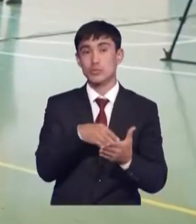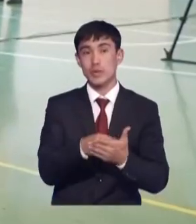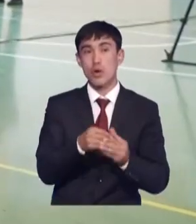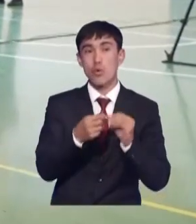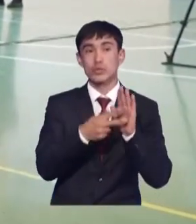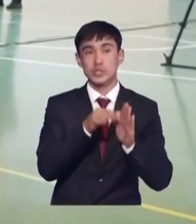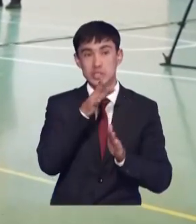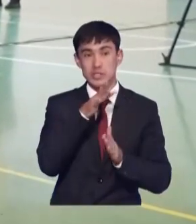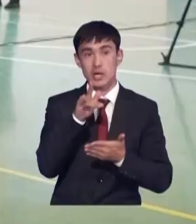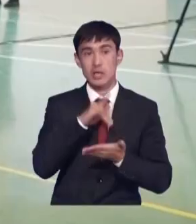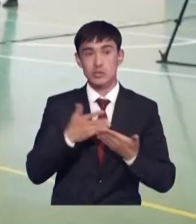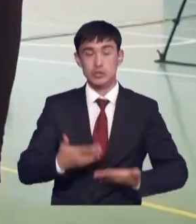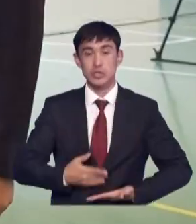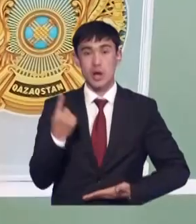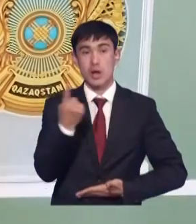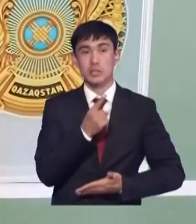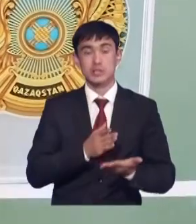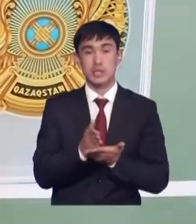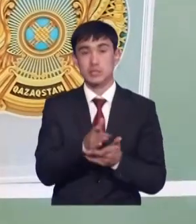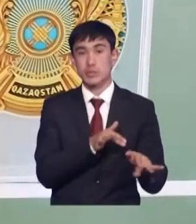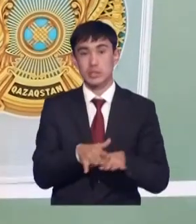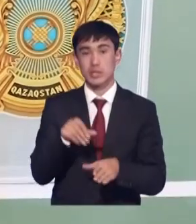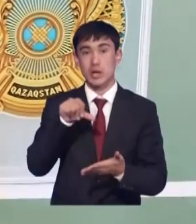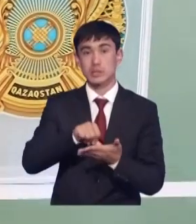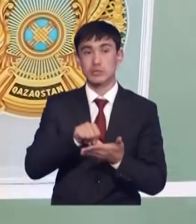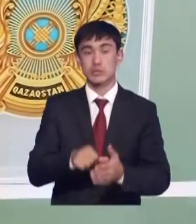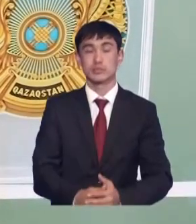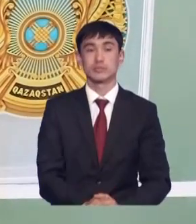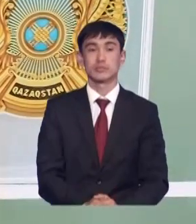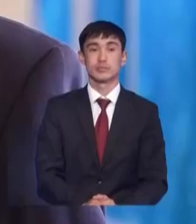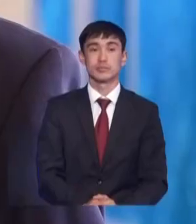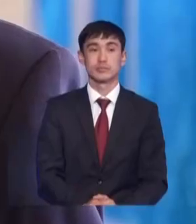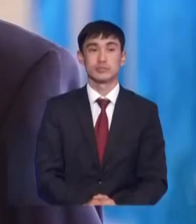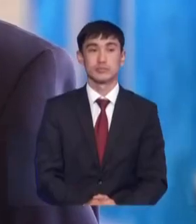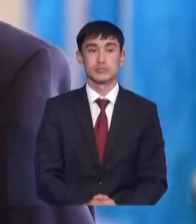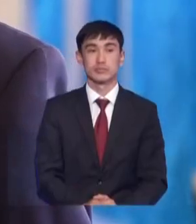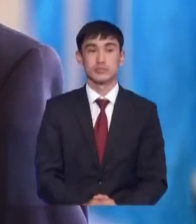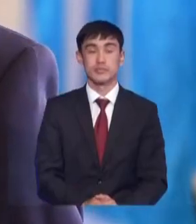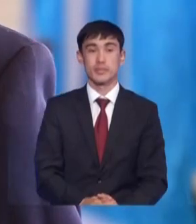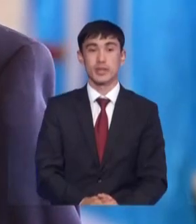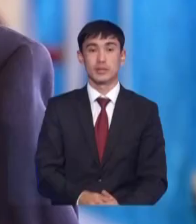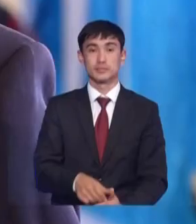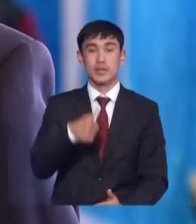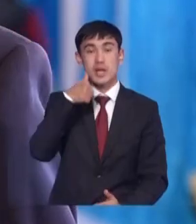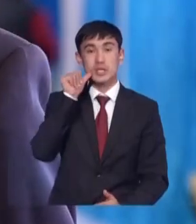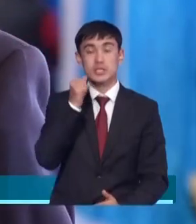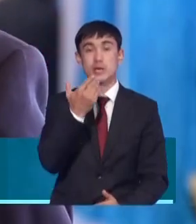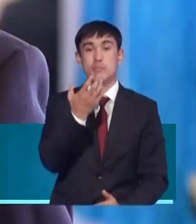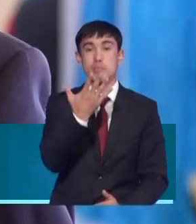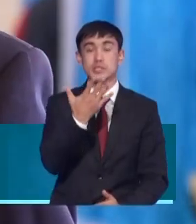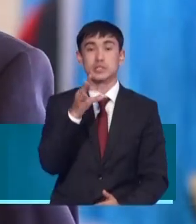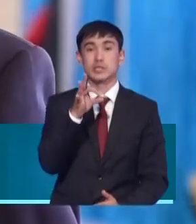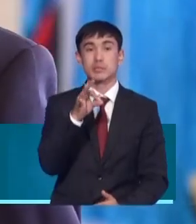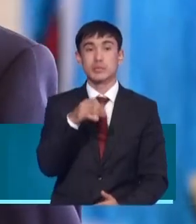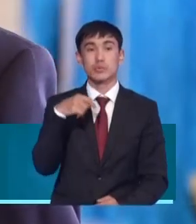18 жастағы қала тұрғыны алғаш рет саяси маңызды науқанға қатысып отыр. Күні кеше ғана 5-ші қазан күні туған күнім болу